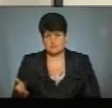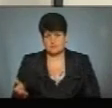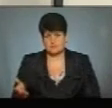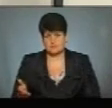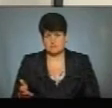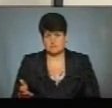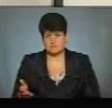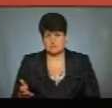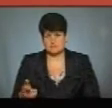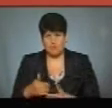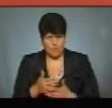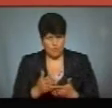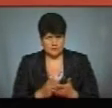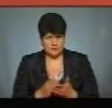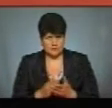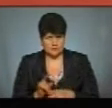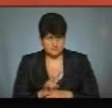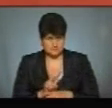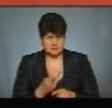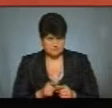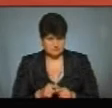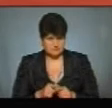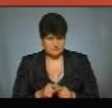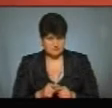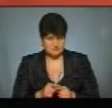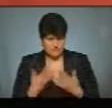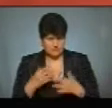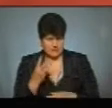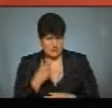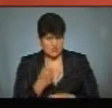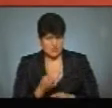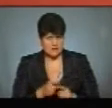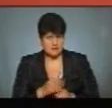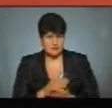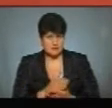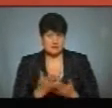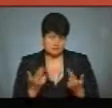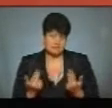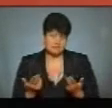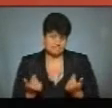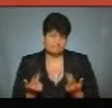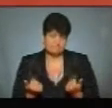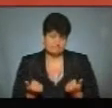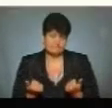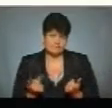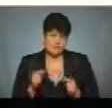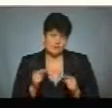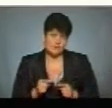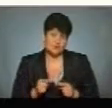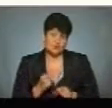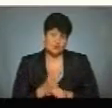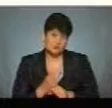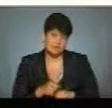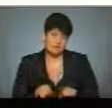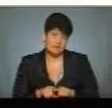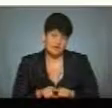суспільству. То політики вкотре зманіпулювали, правильно, цієї нормою, яка вже 3 роки, так, в нас діє в Україні наразі? Так, вони не